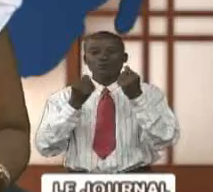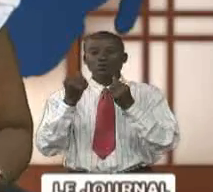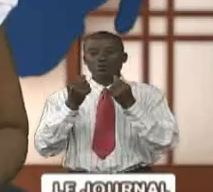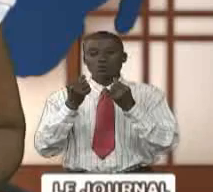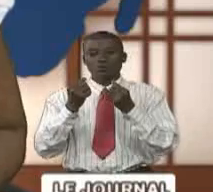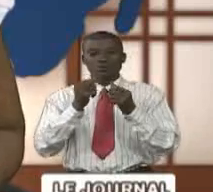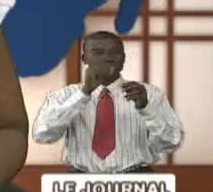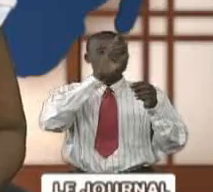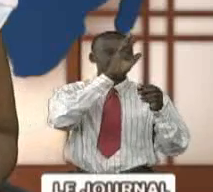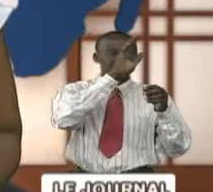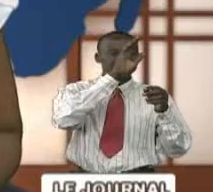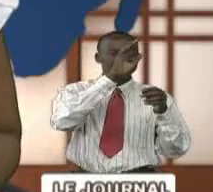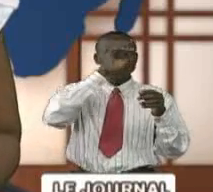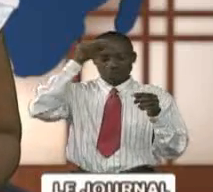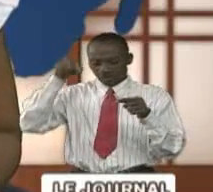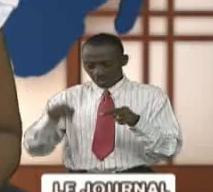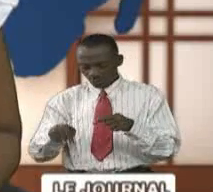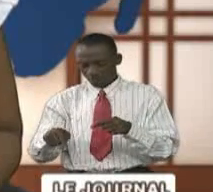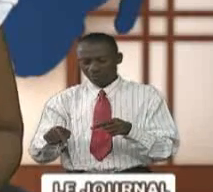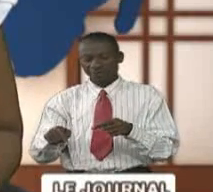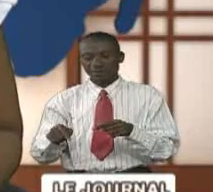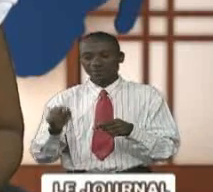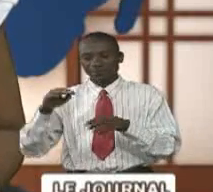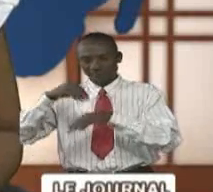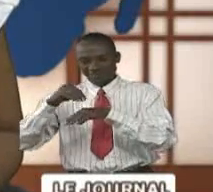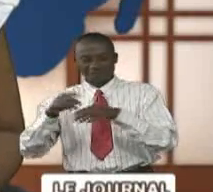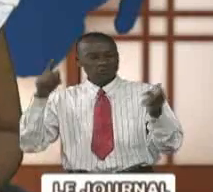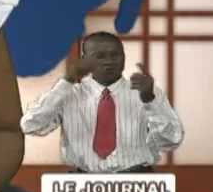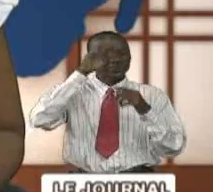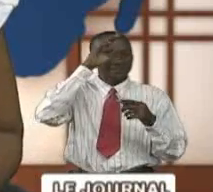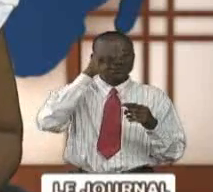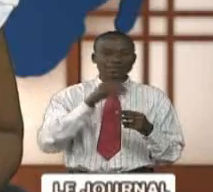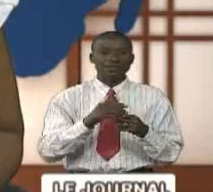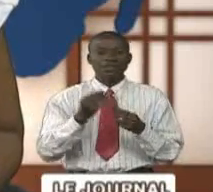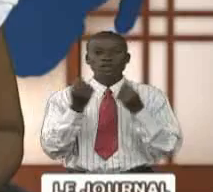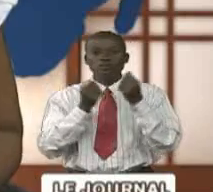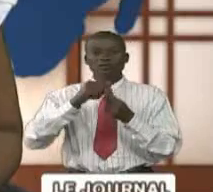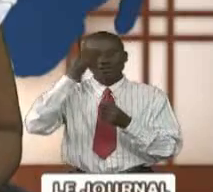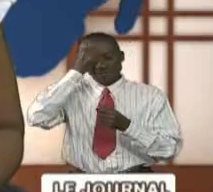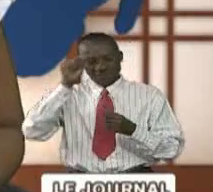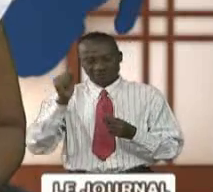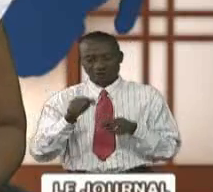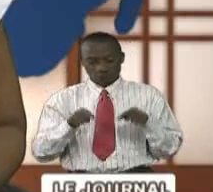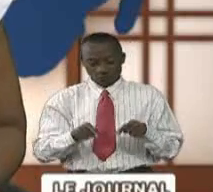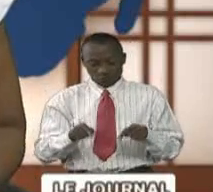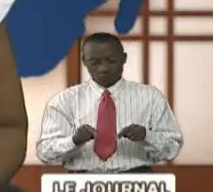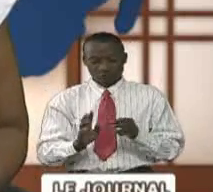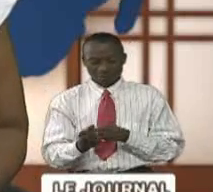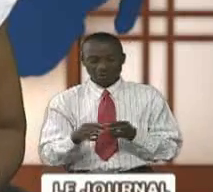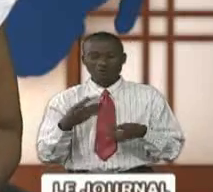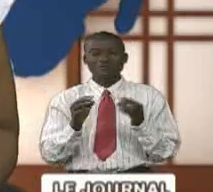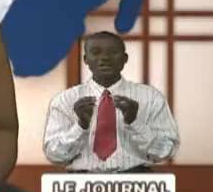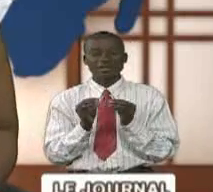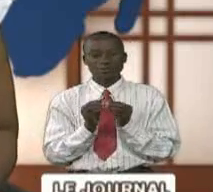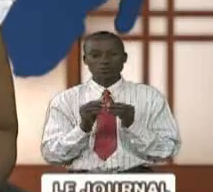a mis autour d'une table le ministre du Travail, celui de l'Économie, et leurs collègues de transport ainsi que des syndicats des chauffeurs